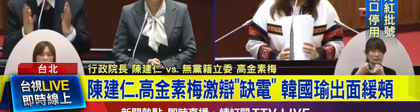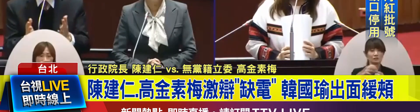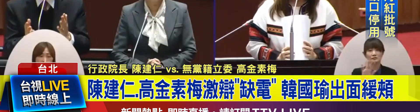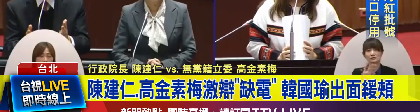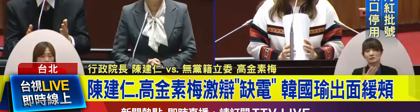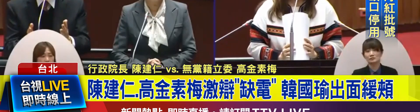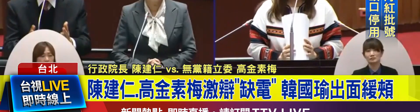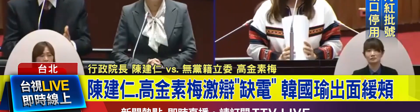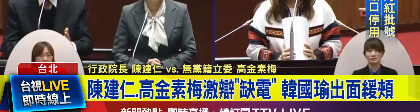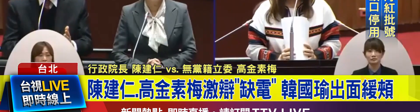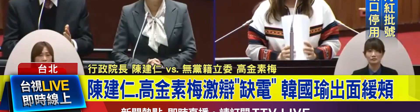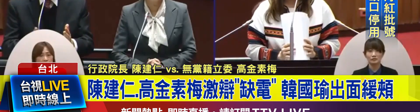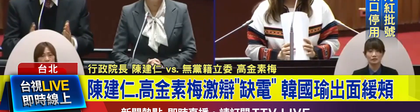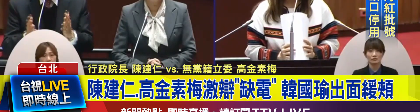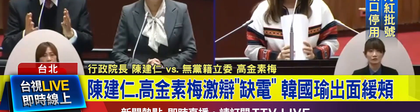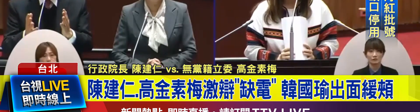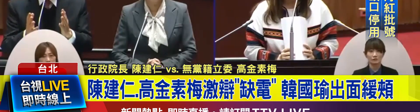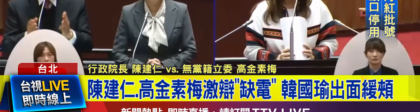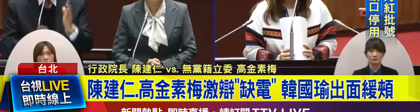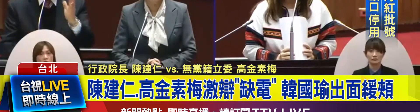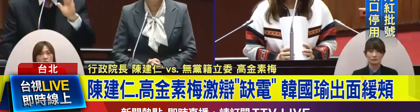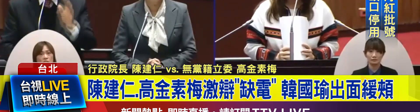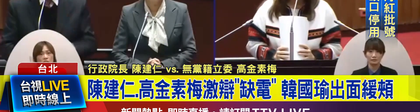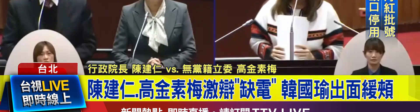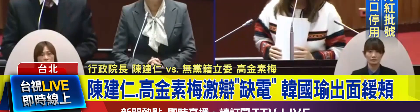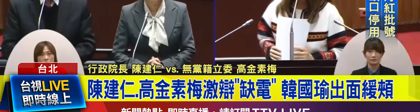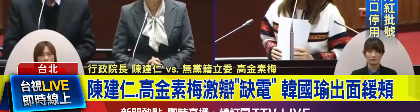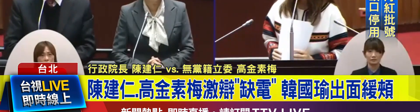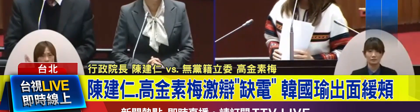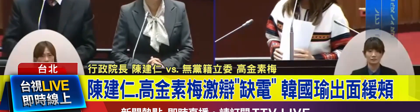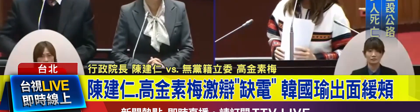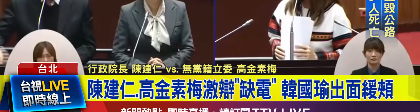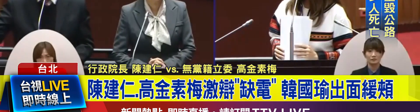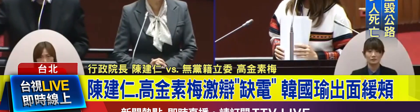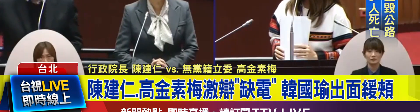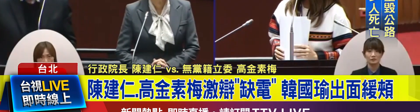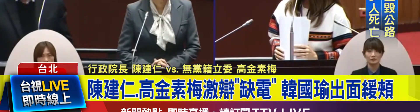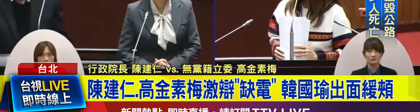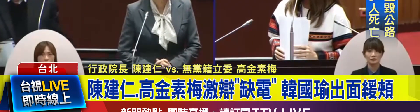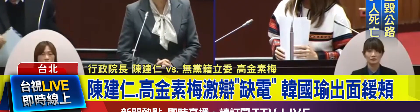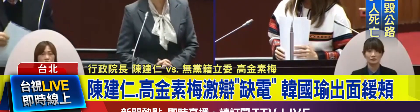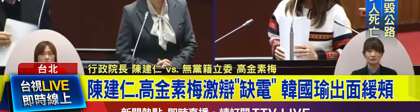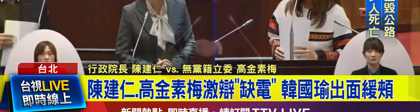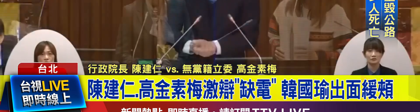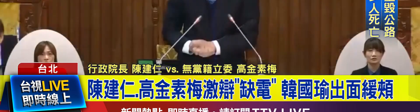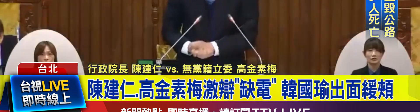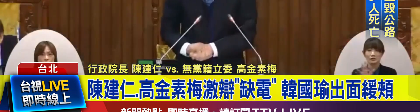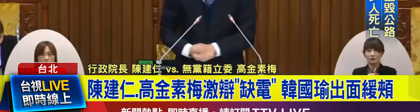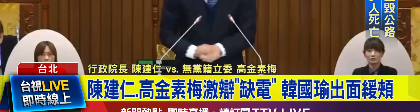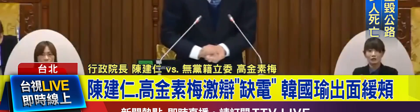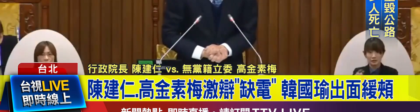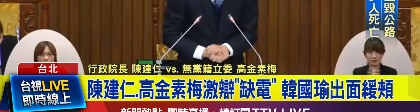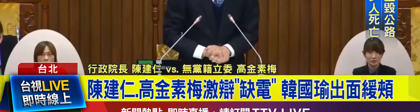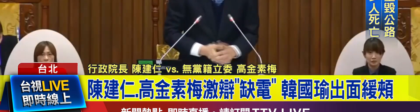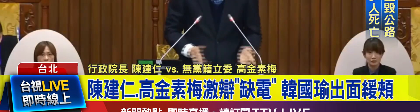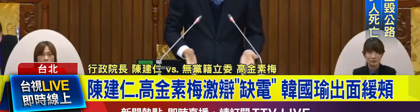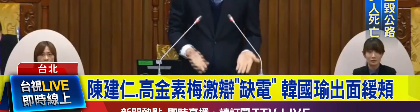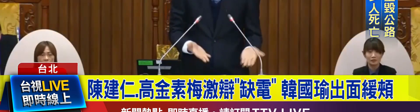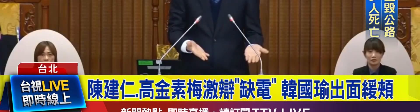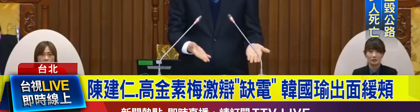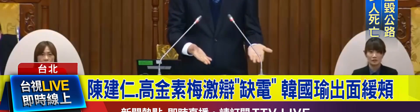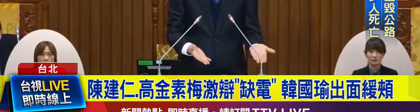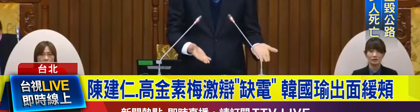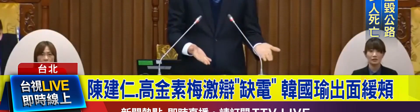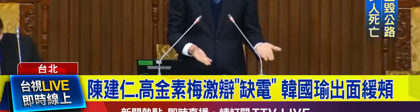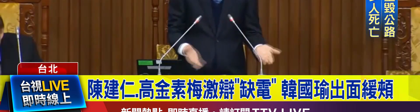情， 好不好？ 那不是缺电吗？ 我相信我。 那个高局长辛苦了，谢谢。那个